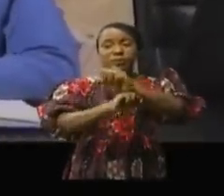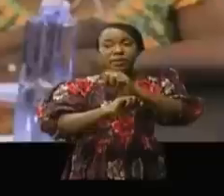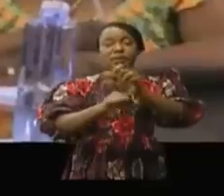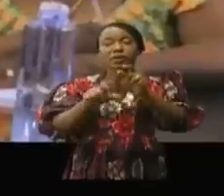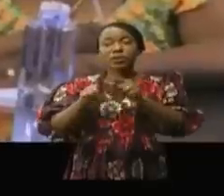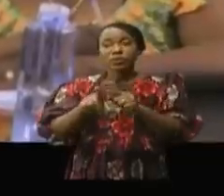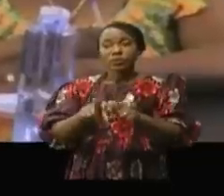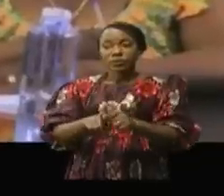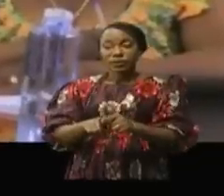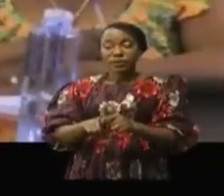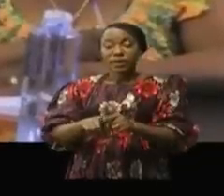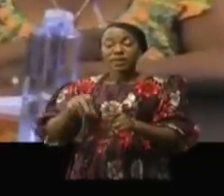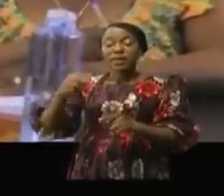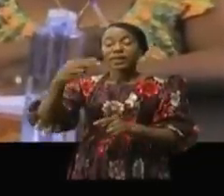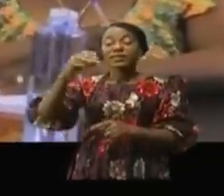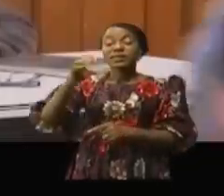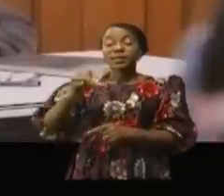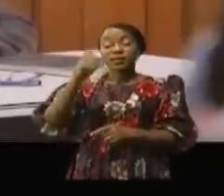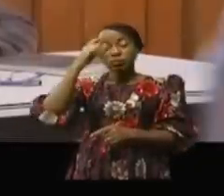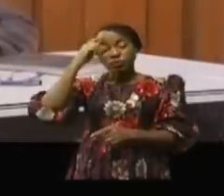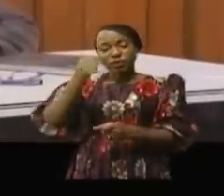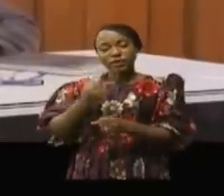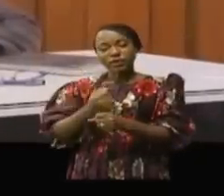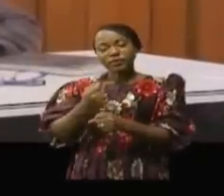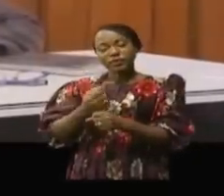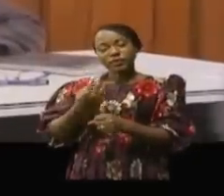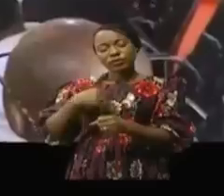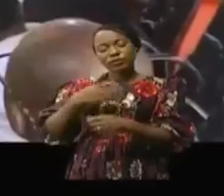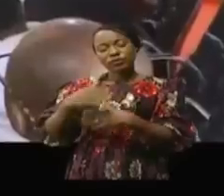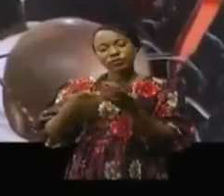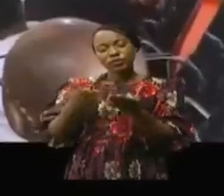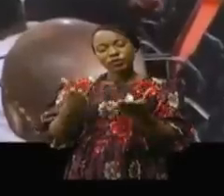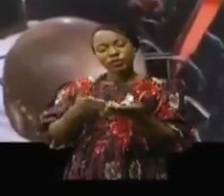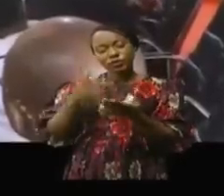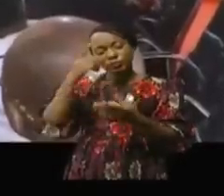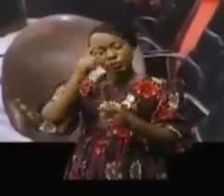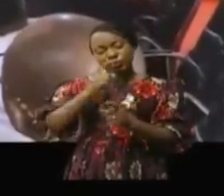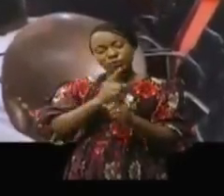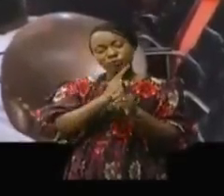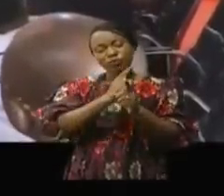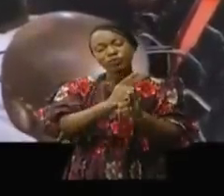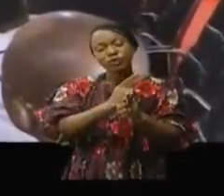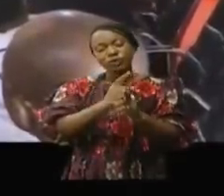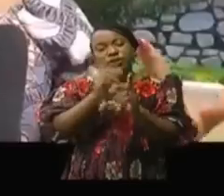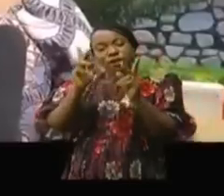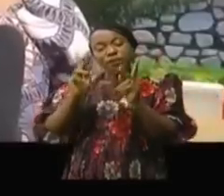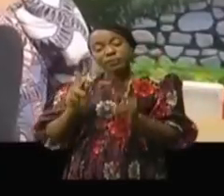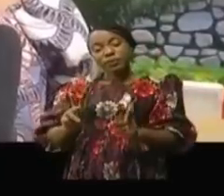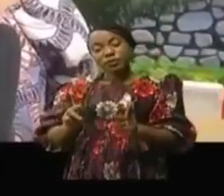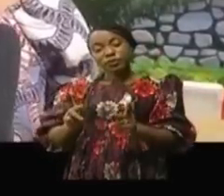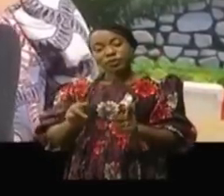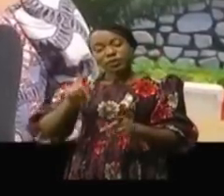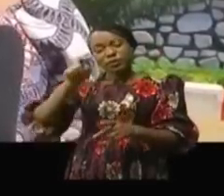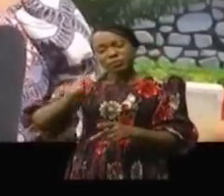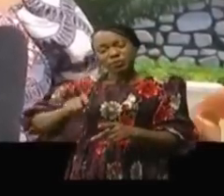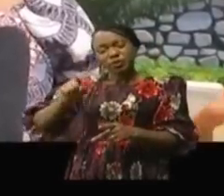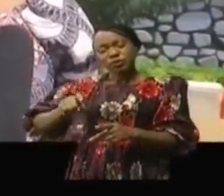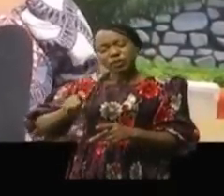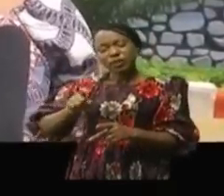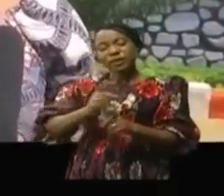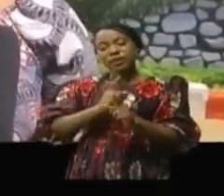et notamment le ICR, pour le travail que nous faisons ici pour mieux protéger les personnes qui sont en besoin de